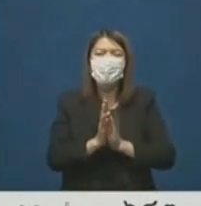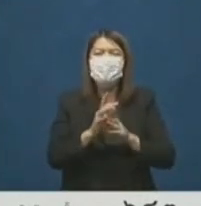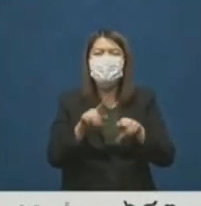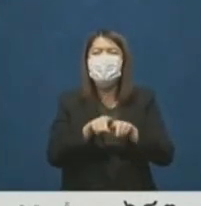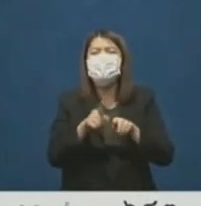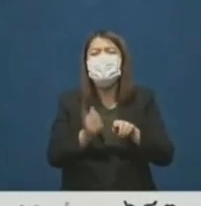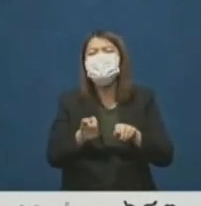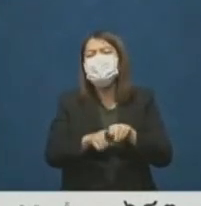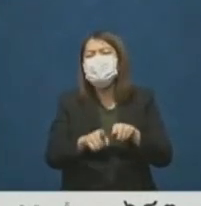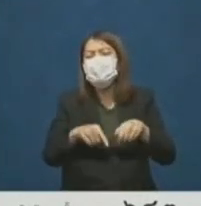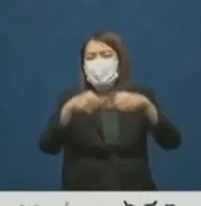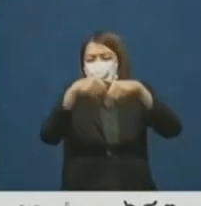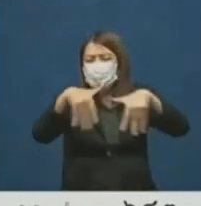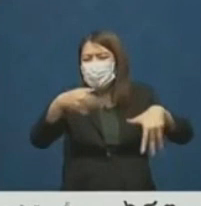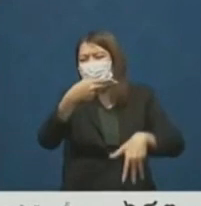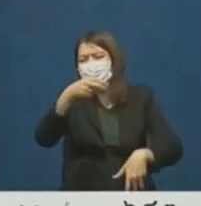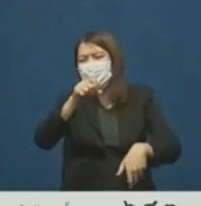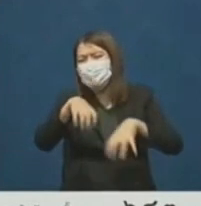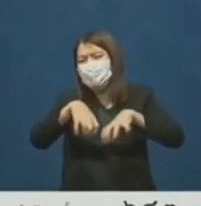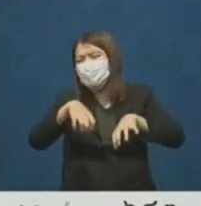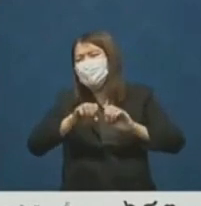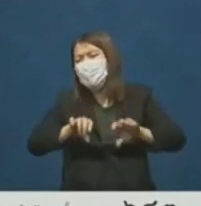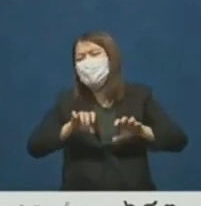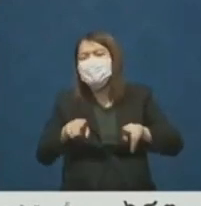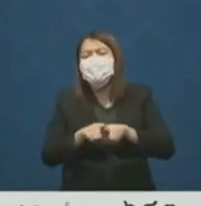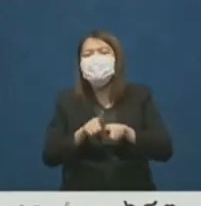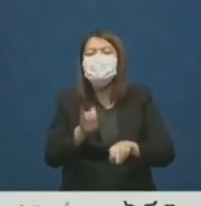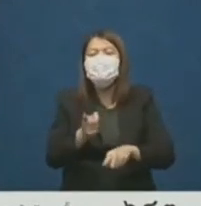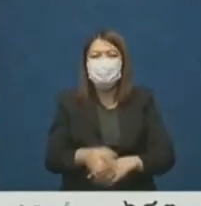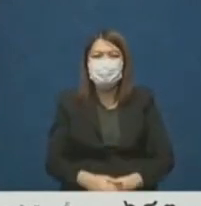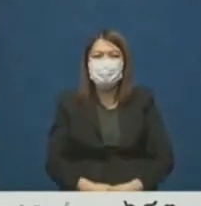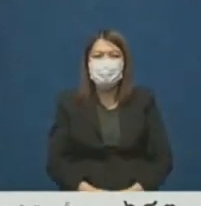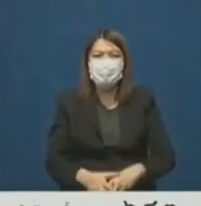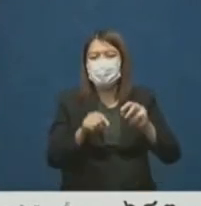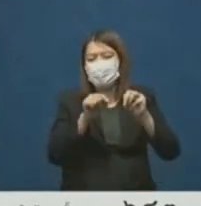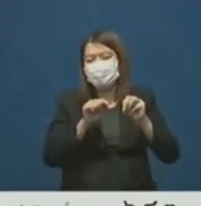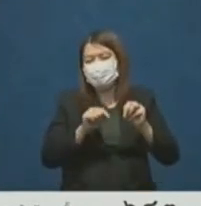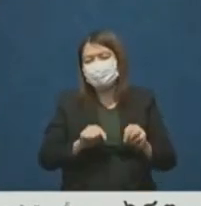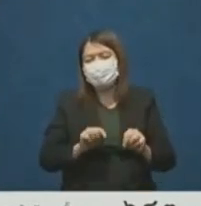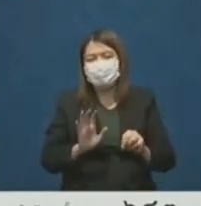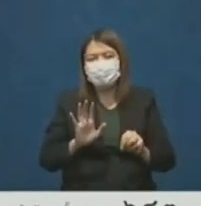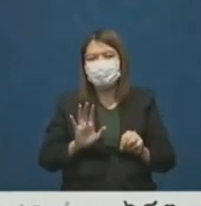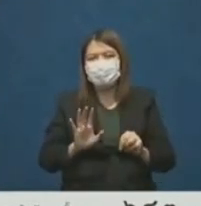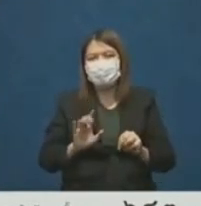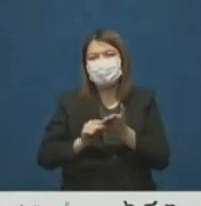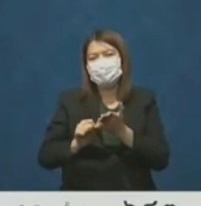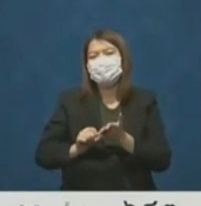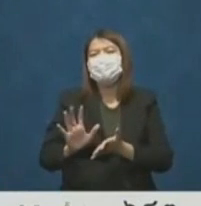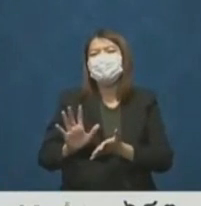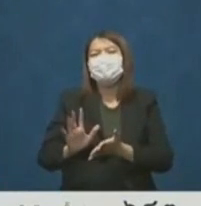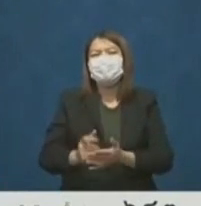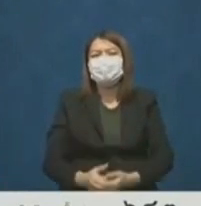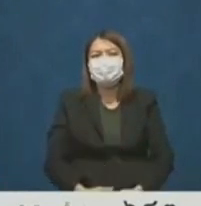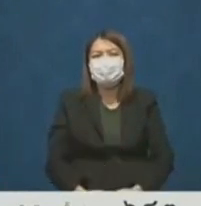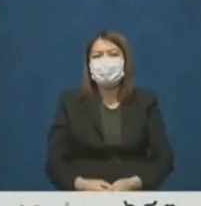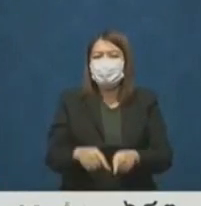เพราะมันทุกอย่างมันจะหน้าตาเหมือนเดิมเลยทั้งโครงสร้างทั้งหลักสูตรทั้งวิธีการบริหารมาตราอื่นนี่ไม่ต้องพูดถึงเลยครับไม่ต้องเปลี่ยนก็ได้